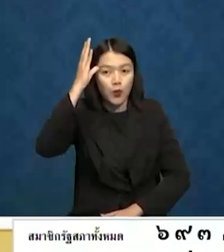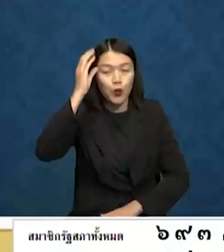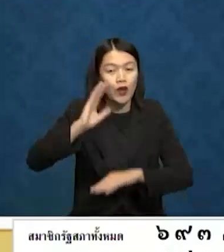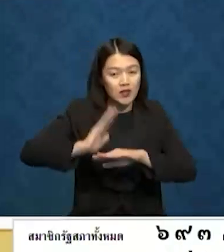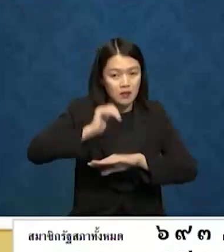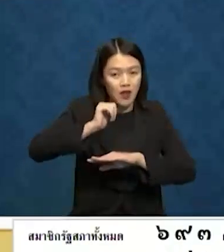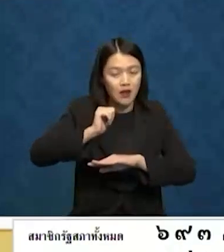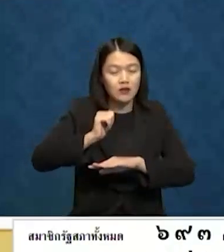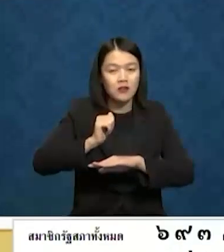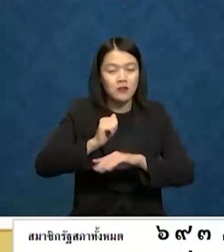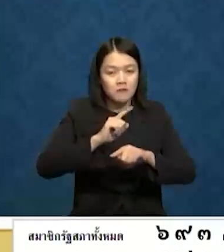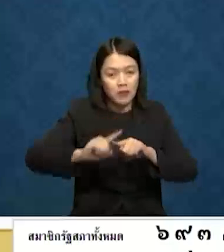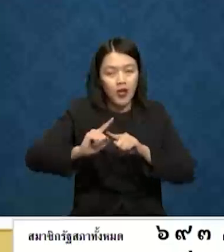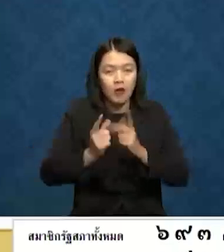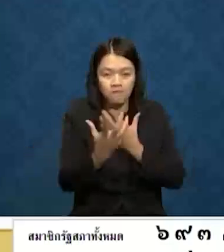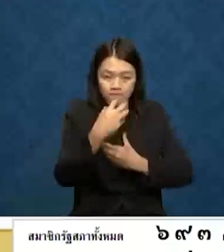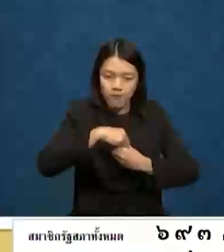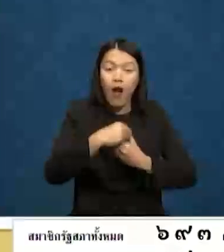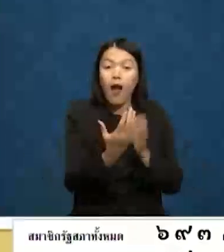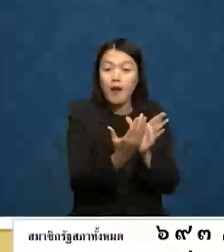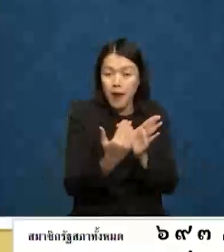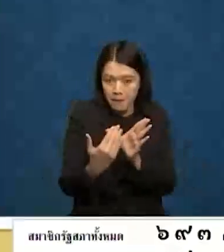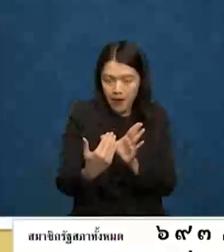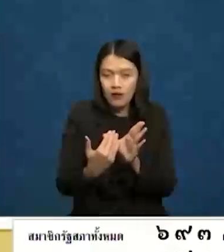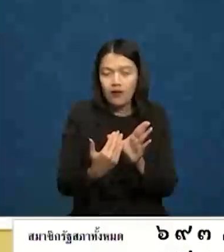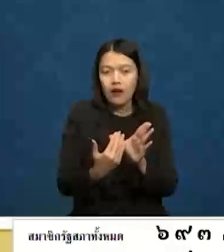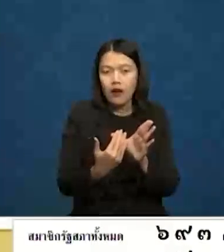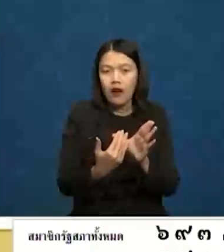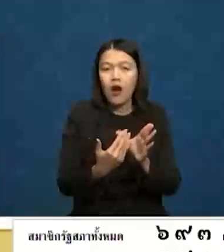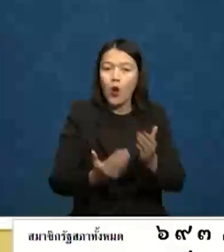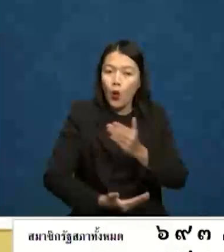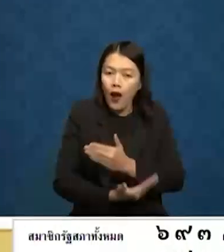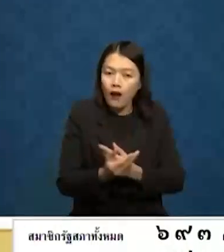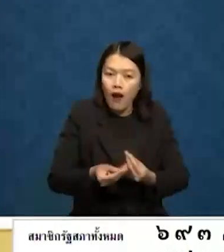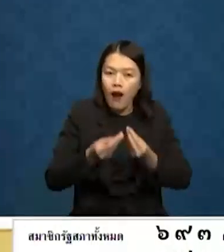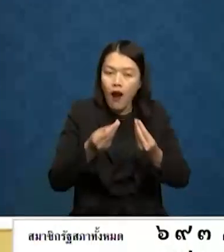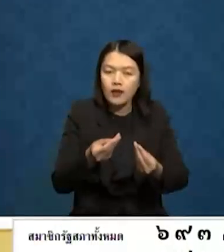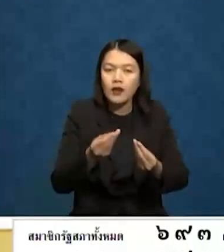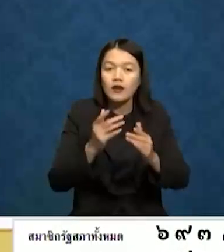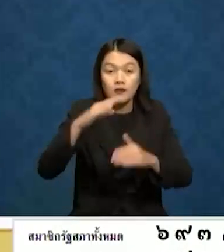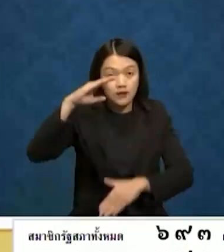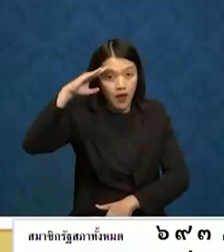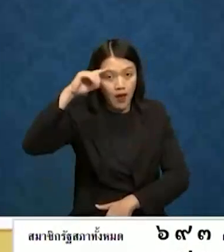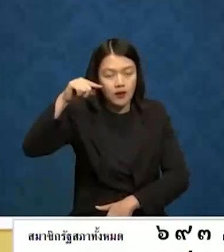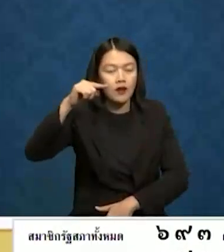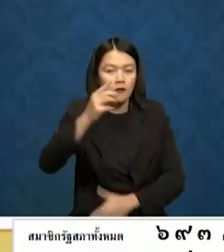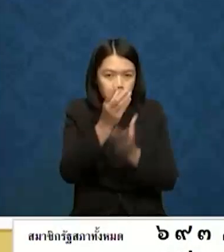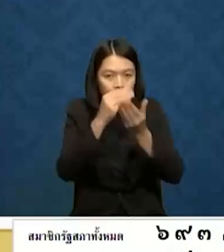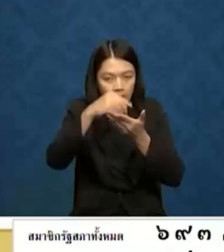มากขึ้นก็คือรับสมัครเข้ามาเสร็จแล้วให้โอกาสเขานะครับให้โอกาสพลทหารในการเข้า